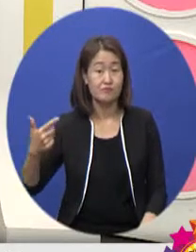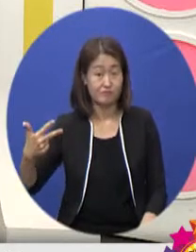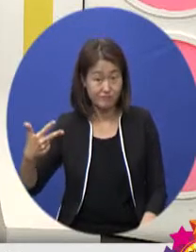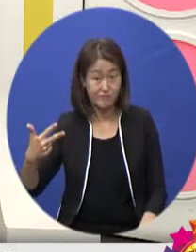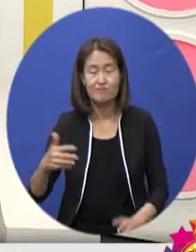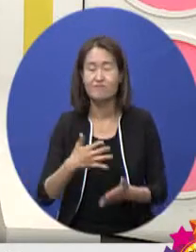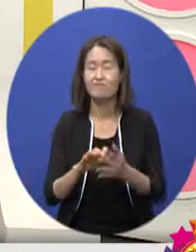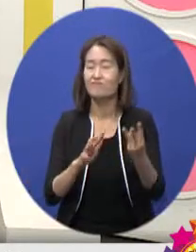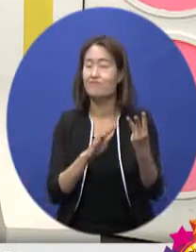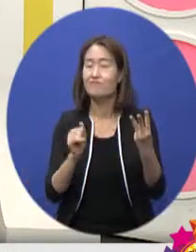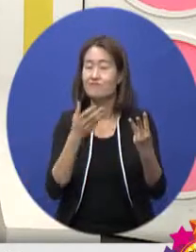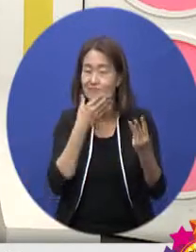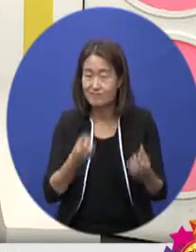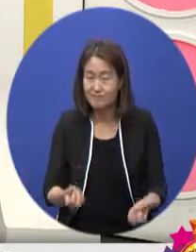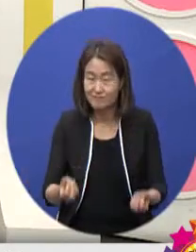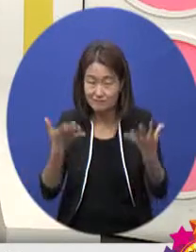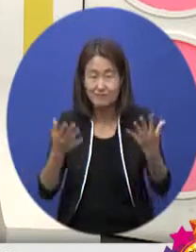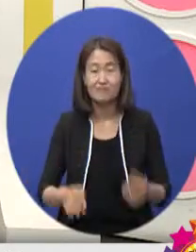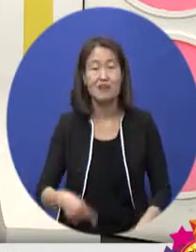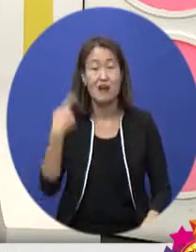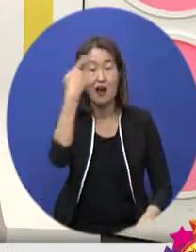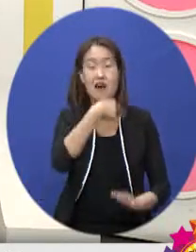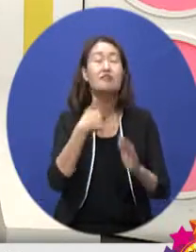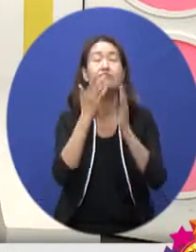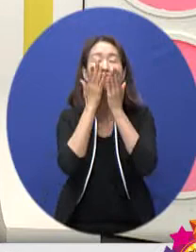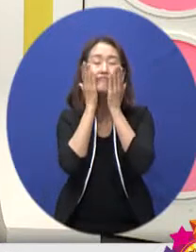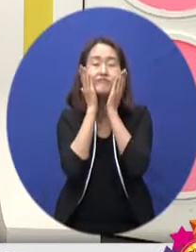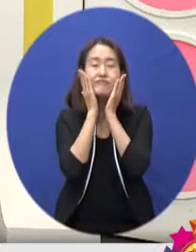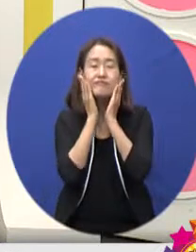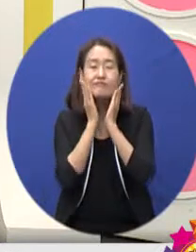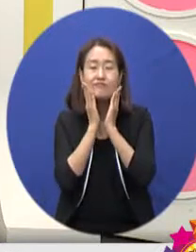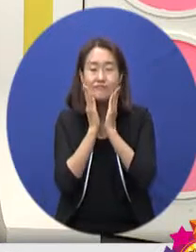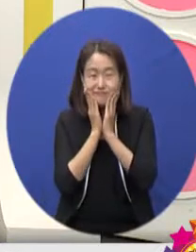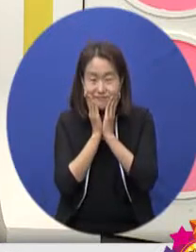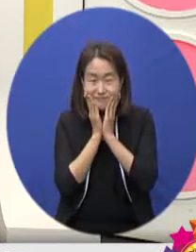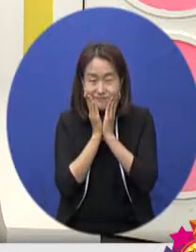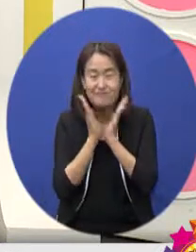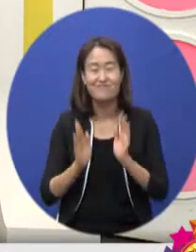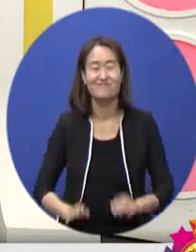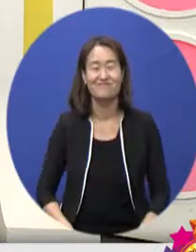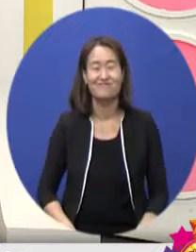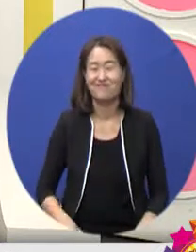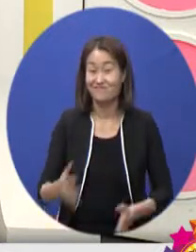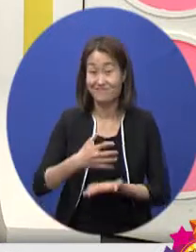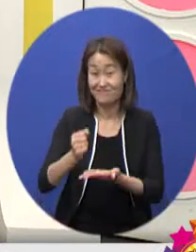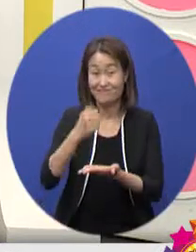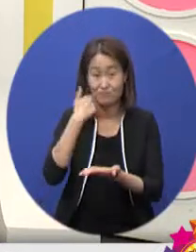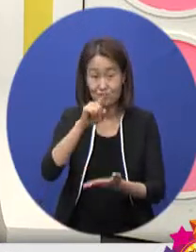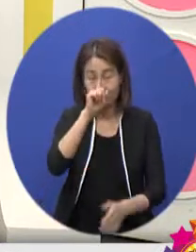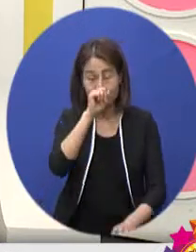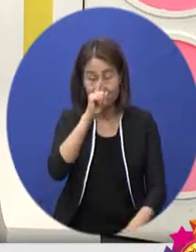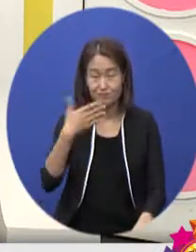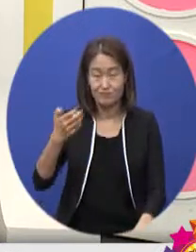031-0467님 세 분 축하드립니다. 축하드립니다. 얼굴에 붙이면 촉촉해지는 마스크팩을 받으실 분. 네,